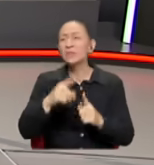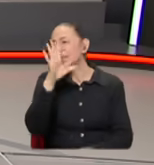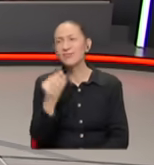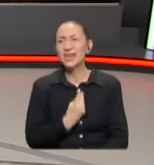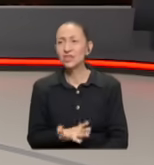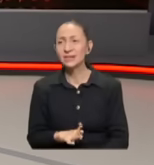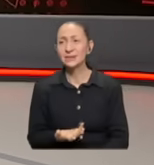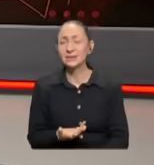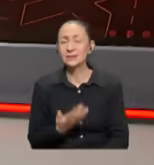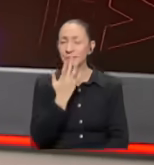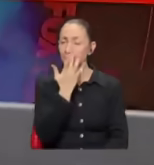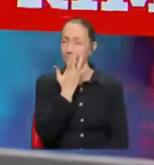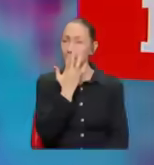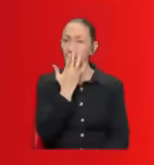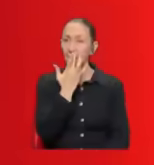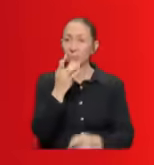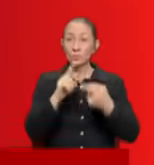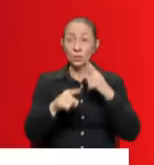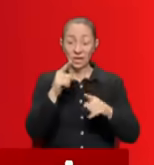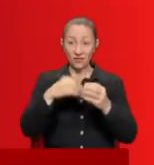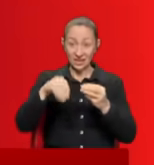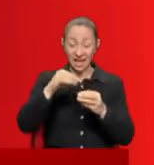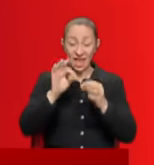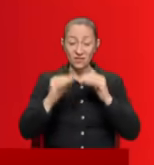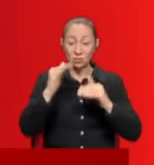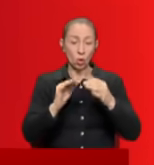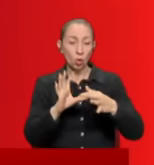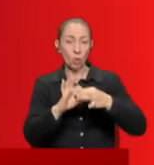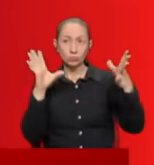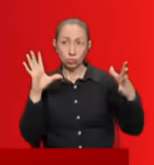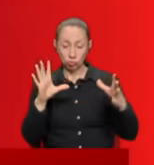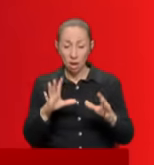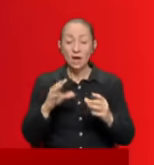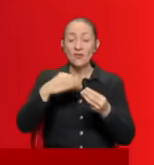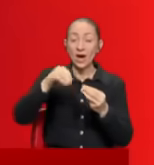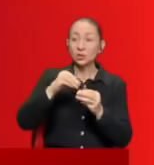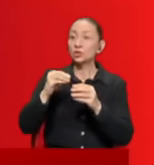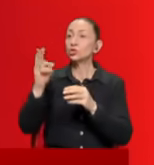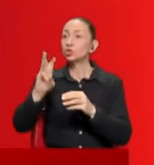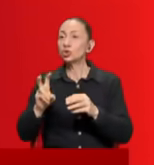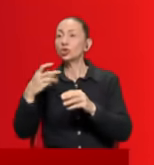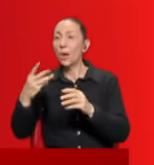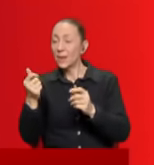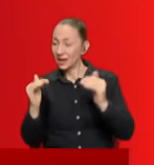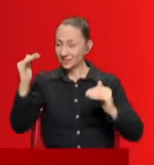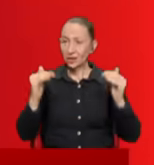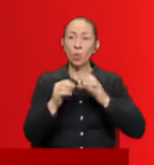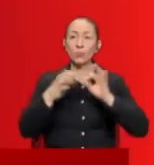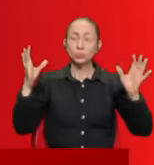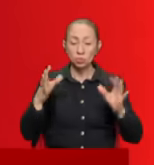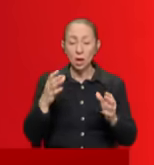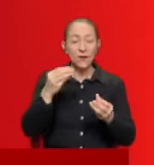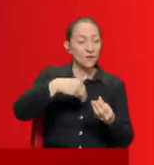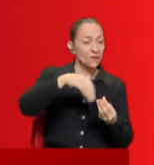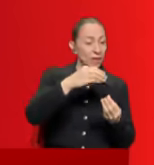verecek? Politika faizi enflasyon linki kopmuş. Faiz kur linki kopmuş. Ağırlıklı ortalama fonlama maliyeti